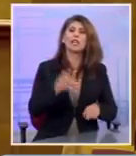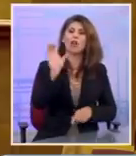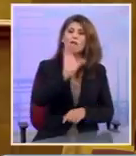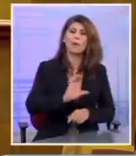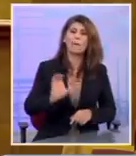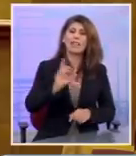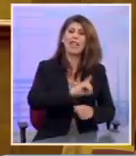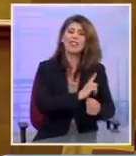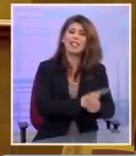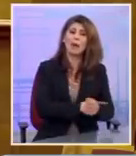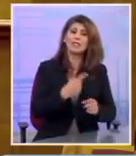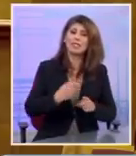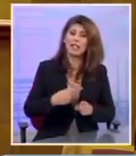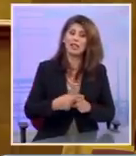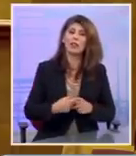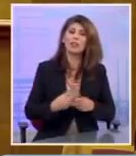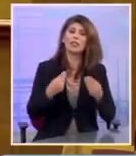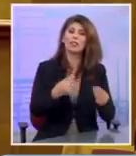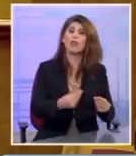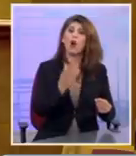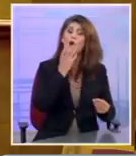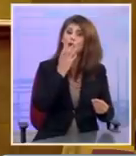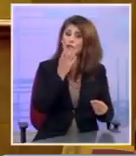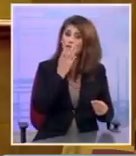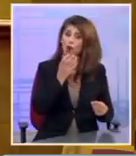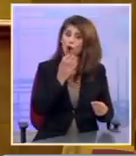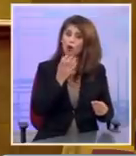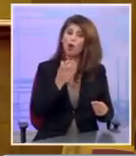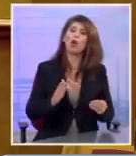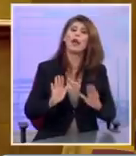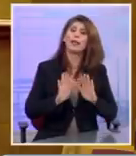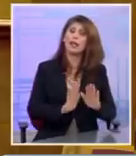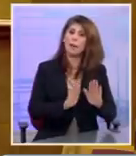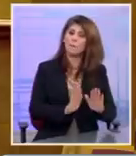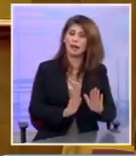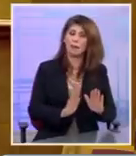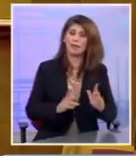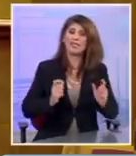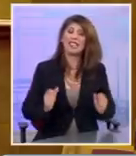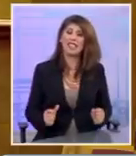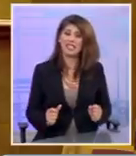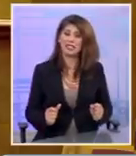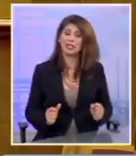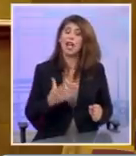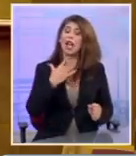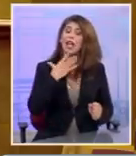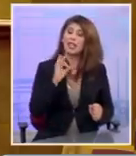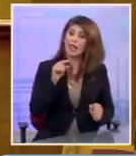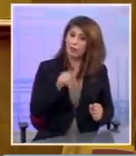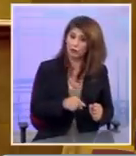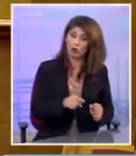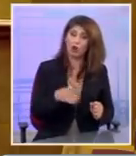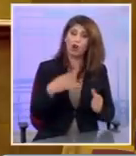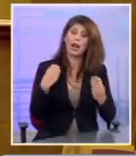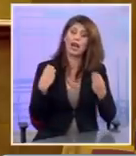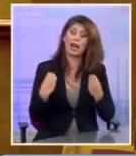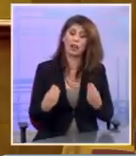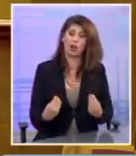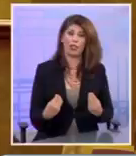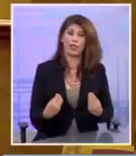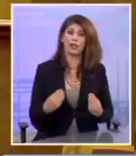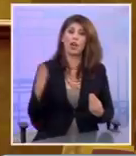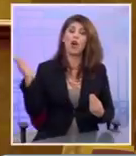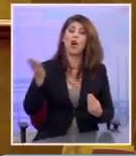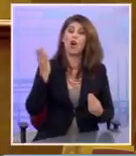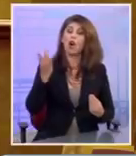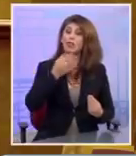χώρας, σας έδωσαν οξυγόνο για να παραμείνετε στην καρέκλα σας. Γι' αυτό, καλό θα είναι,